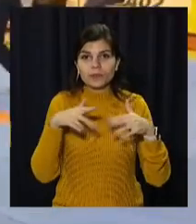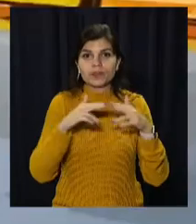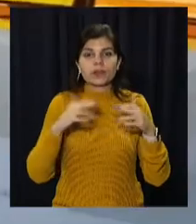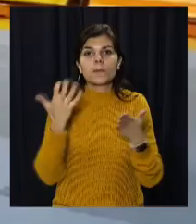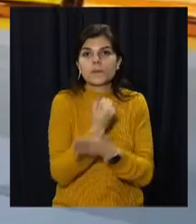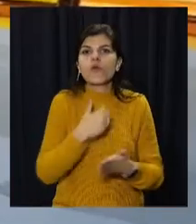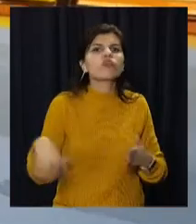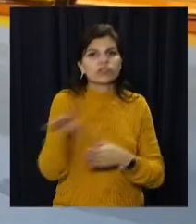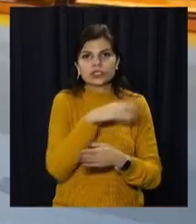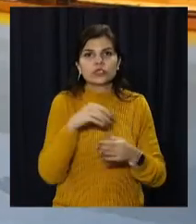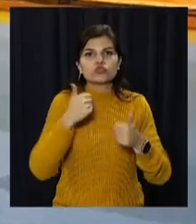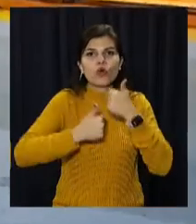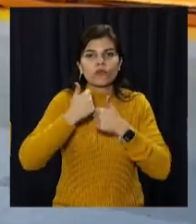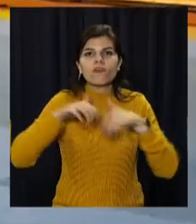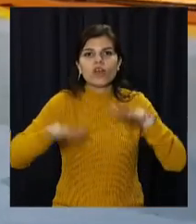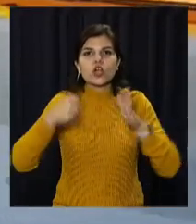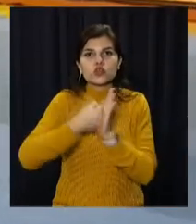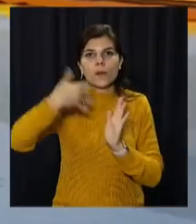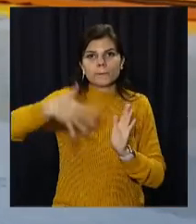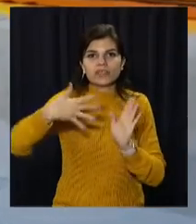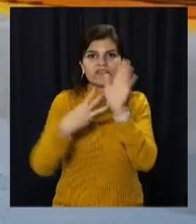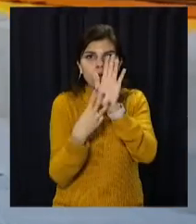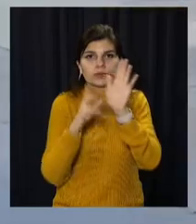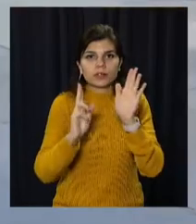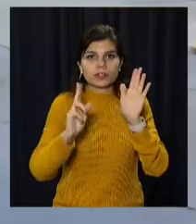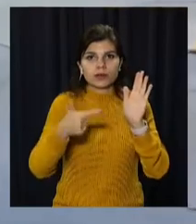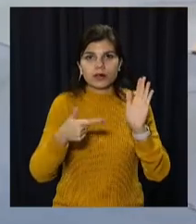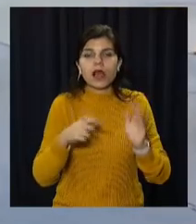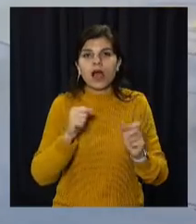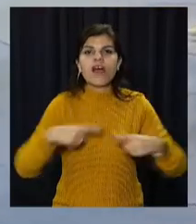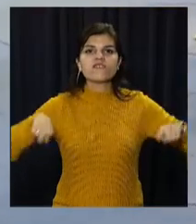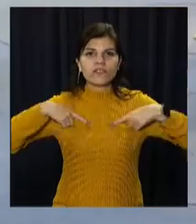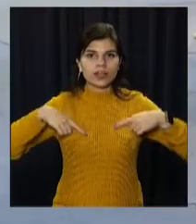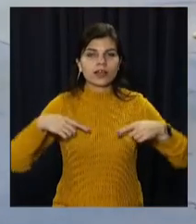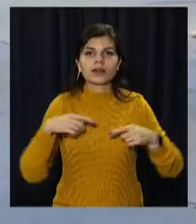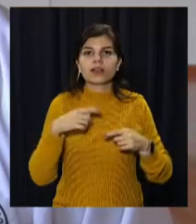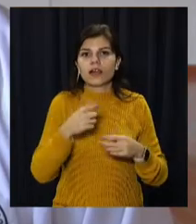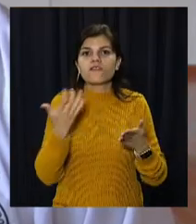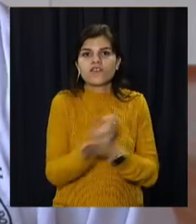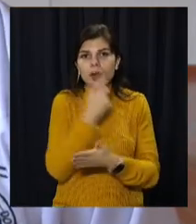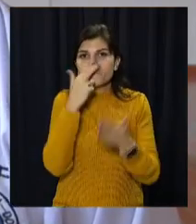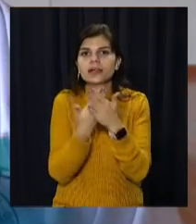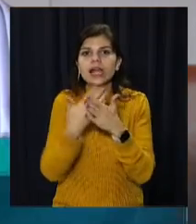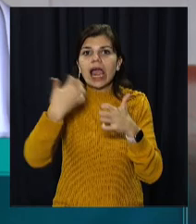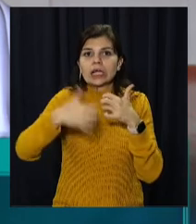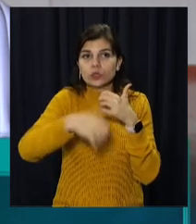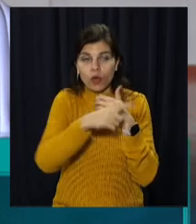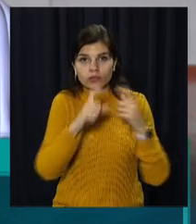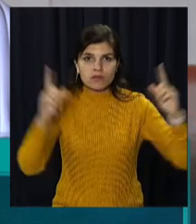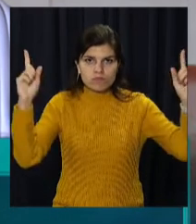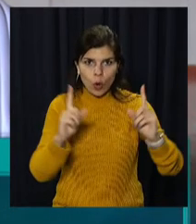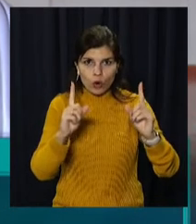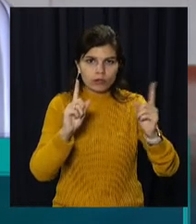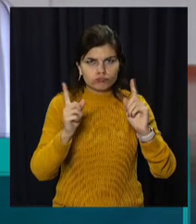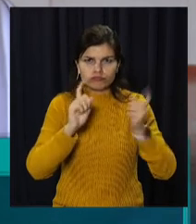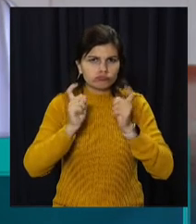58 кілограмів. А у фіналі ефектно виграв у представника Херсона. Ну, це був фінал вже. Я розумів, що зможу